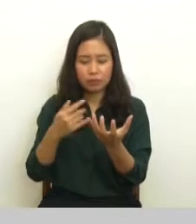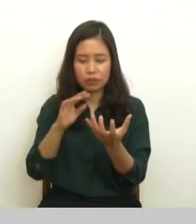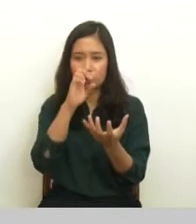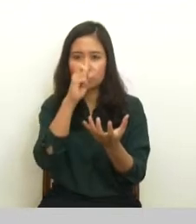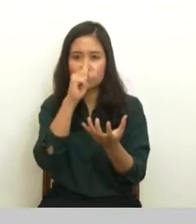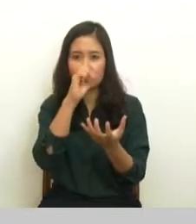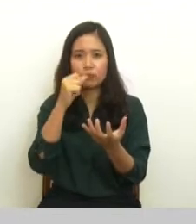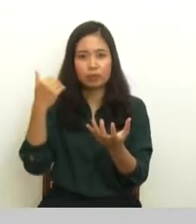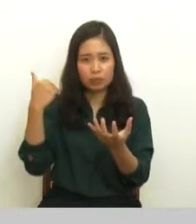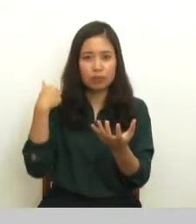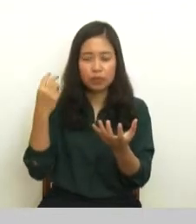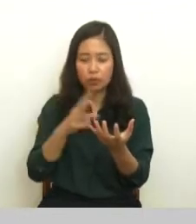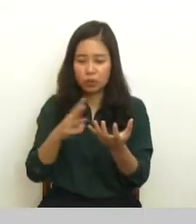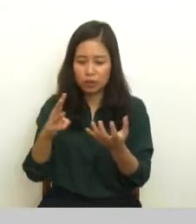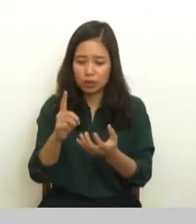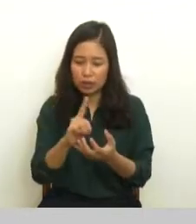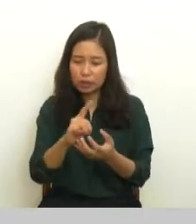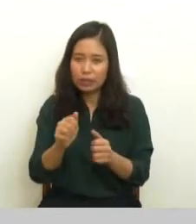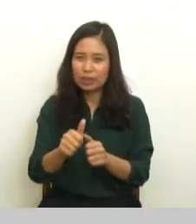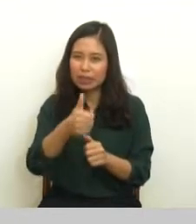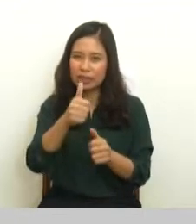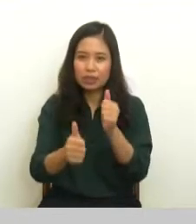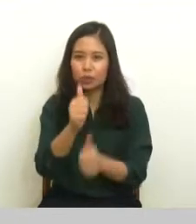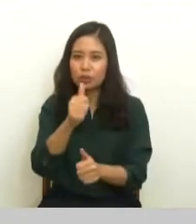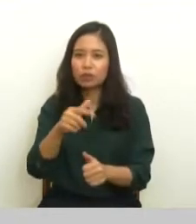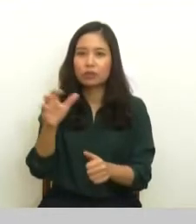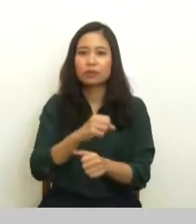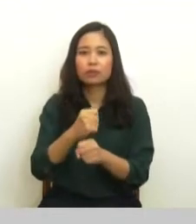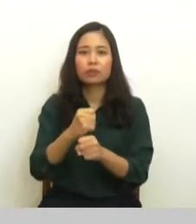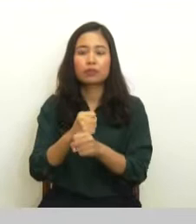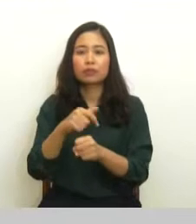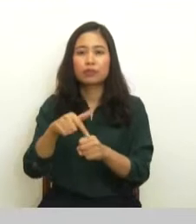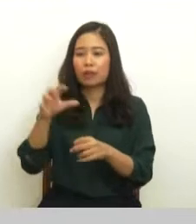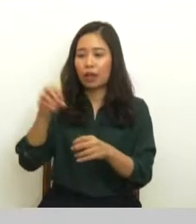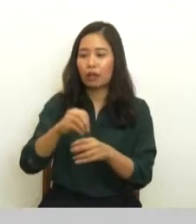ได้วิธีการที่ดีที่สุดนั่นก็คือกันนามเกาแป้งมันทาใบ